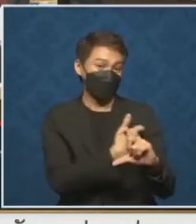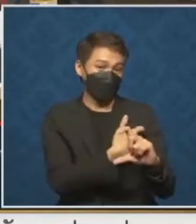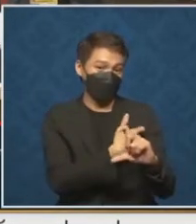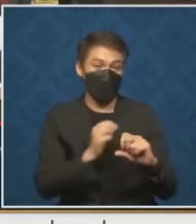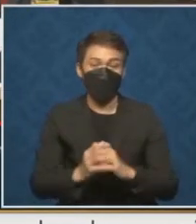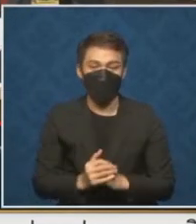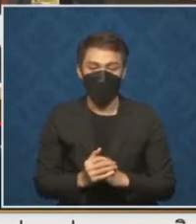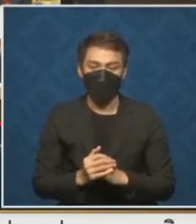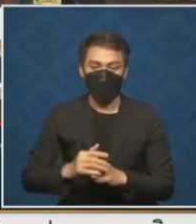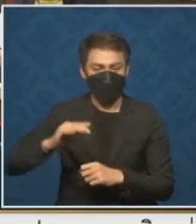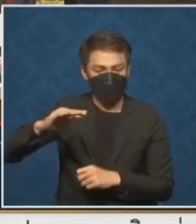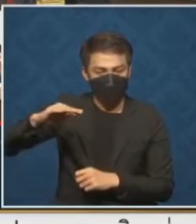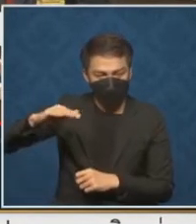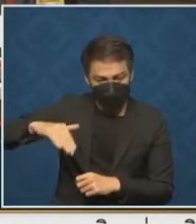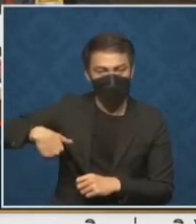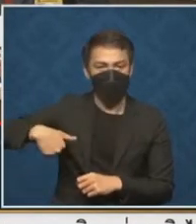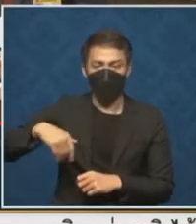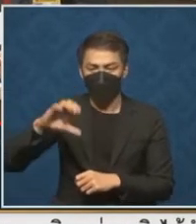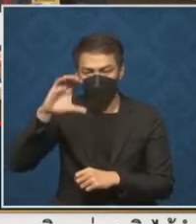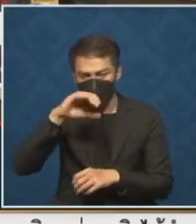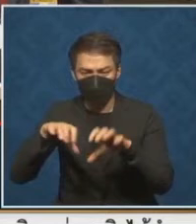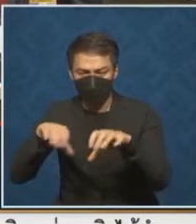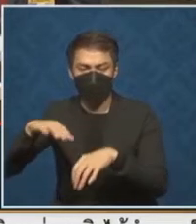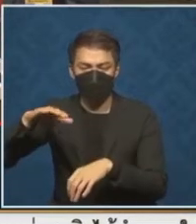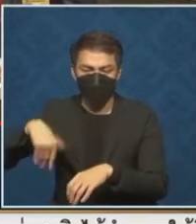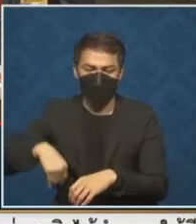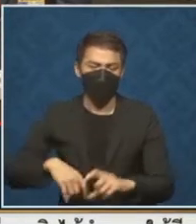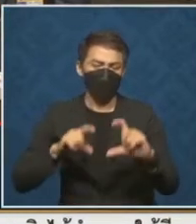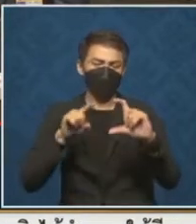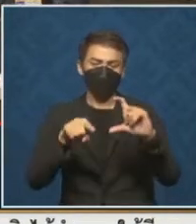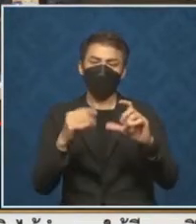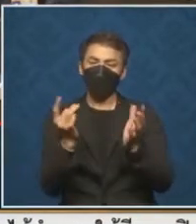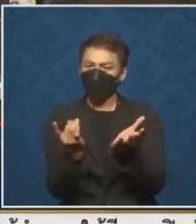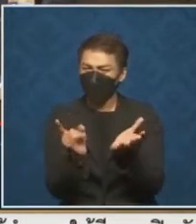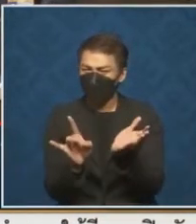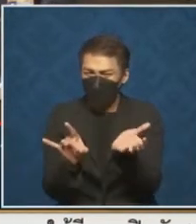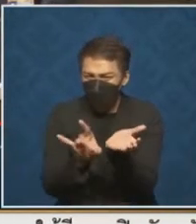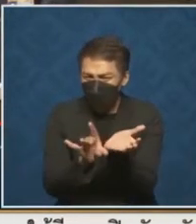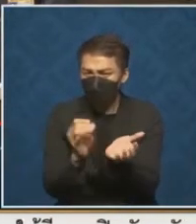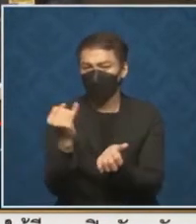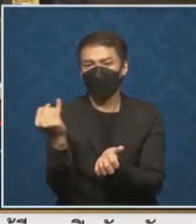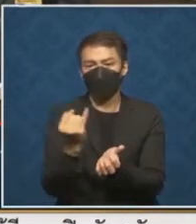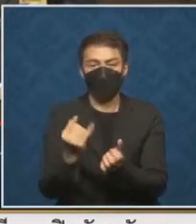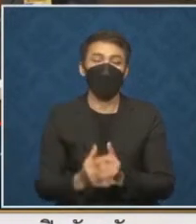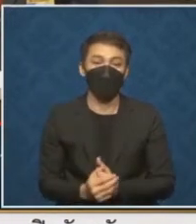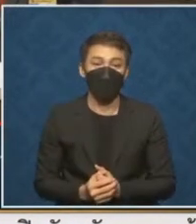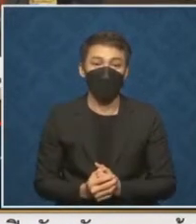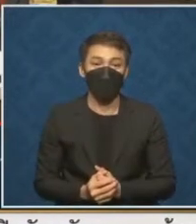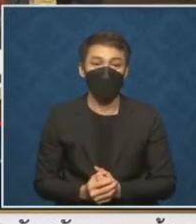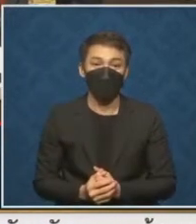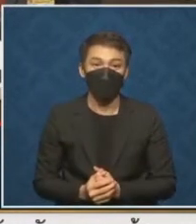ประสิทธิภาพต่อมาเกิดการแพร่ระบาดของโรคระบาดในสัตว์